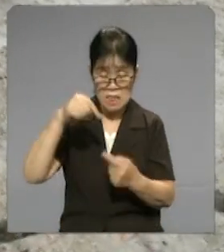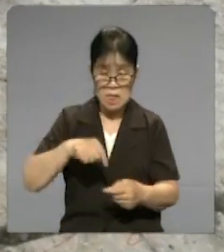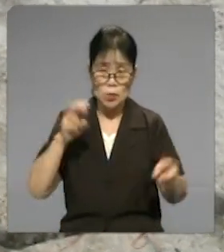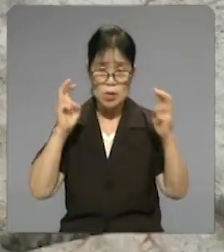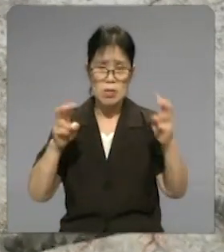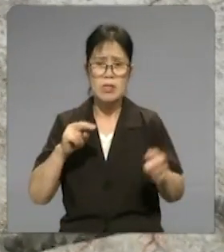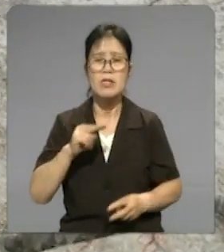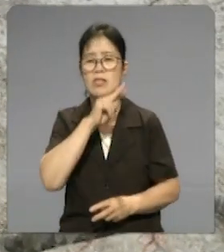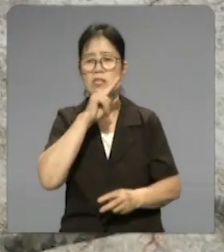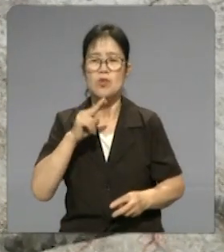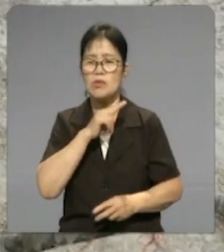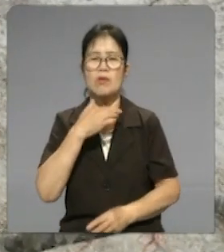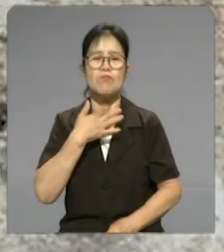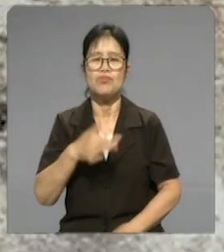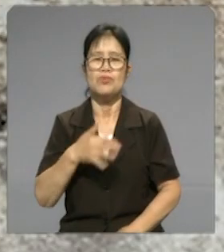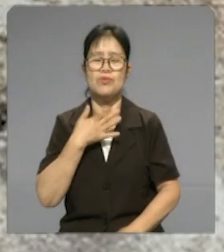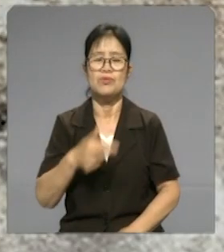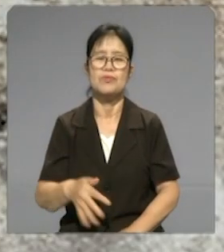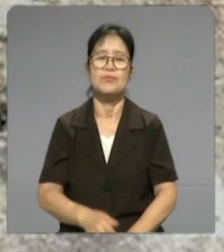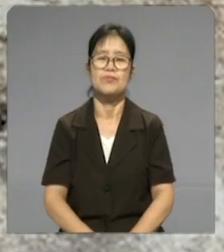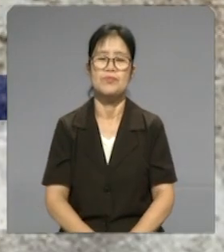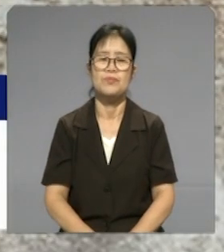의혹을 부인했습니다